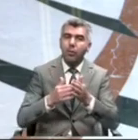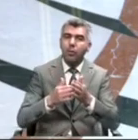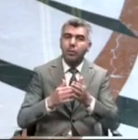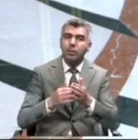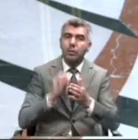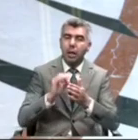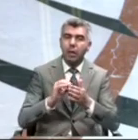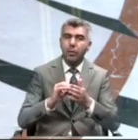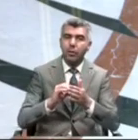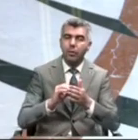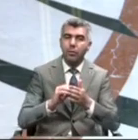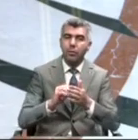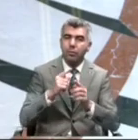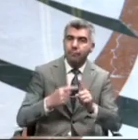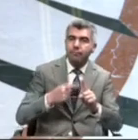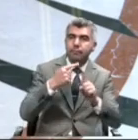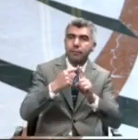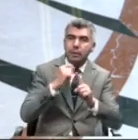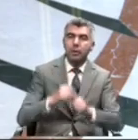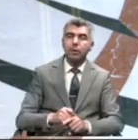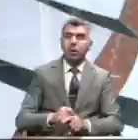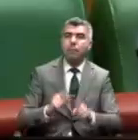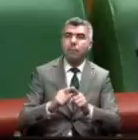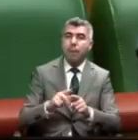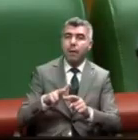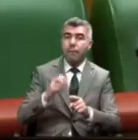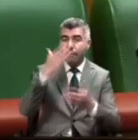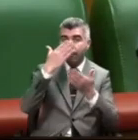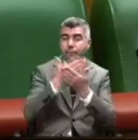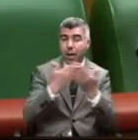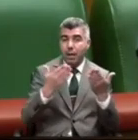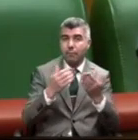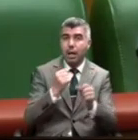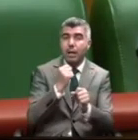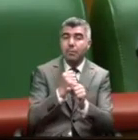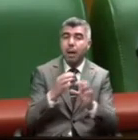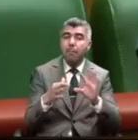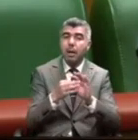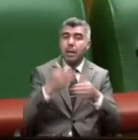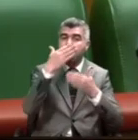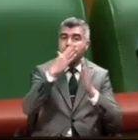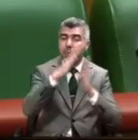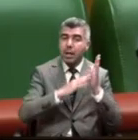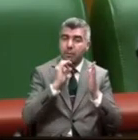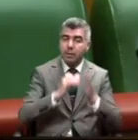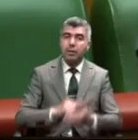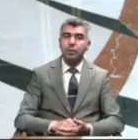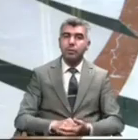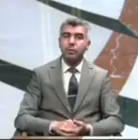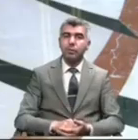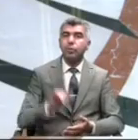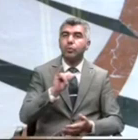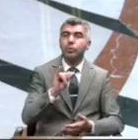التضخم والا بغينا نفهمو هاد العمل اللي دار بها المغرب خصنا نشوفو